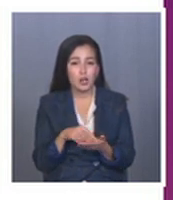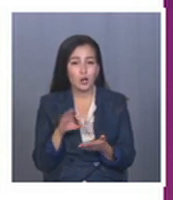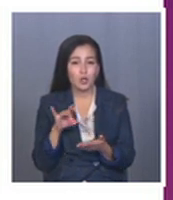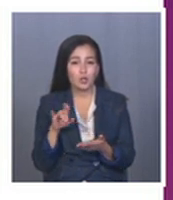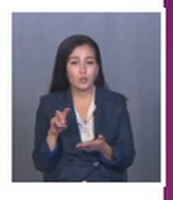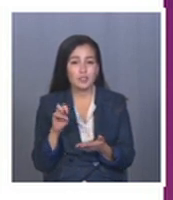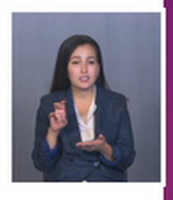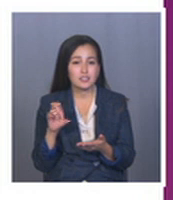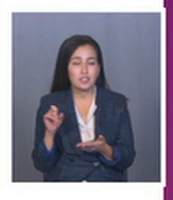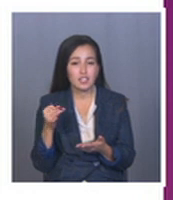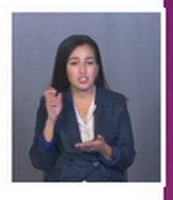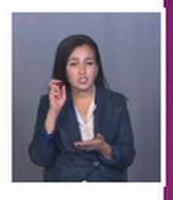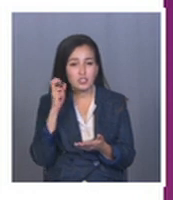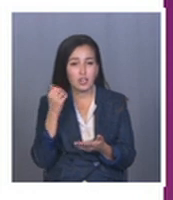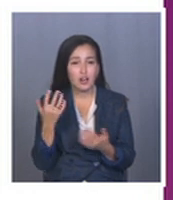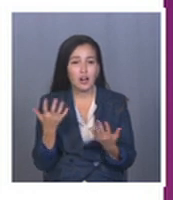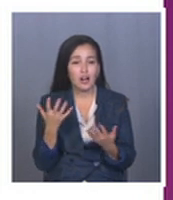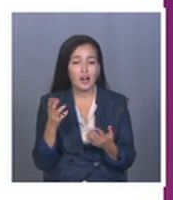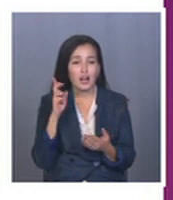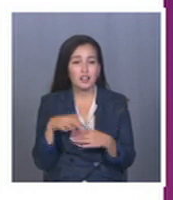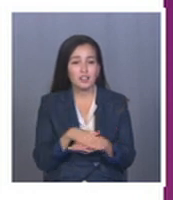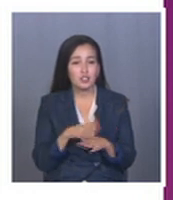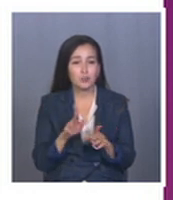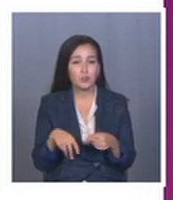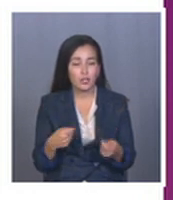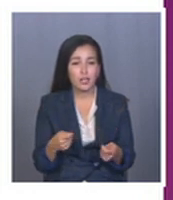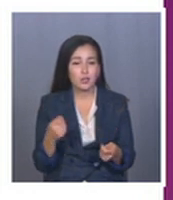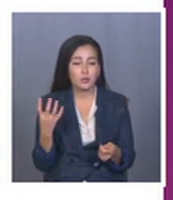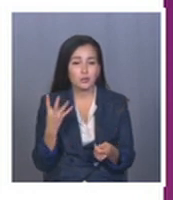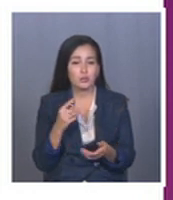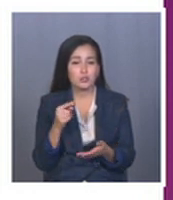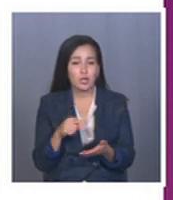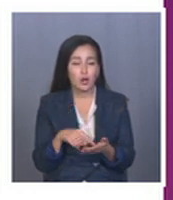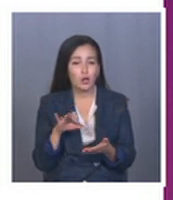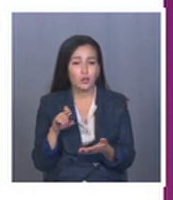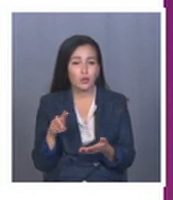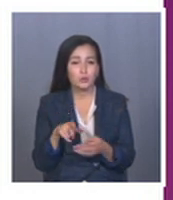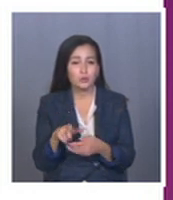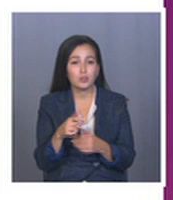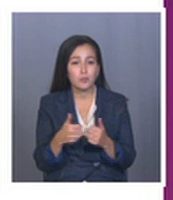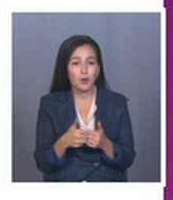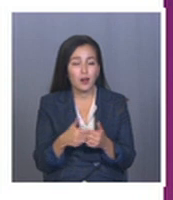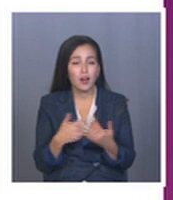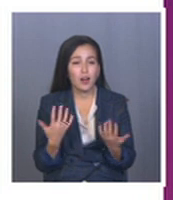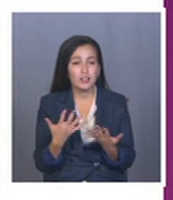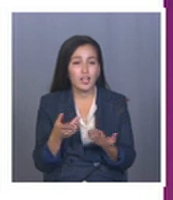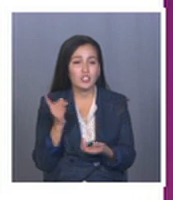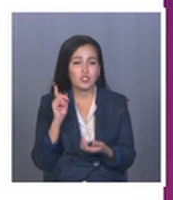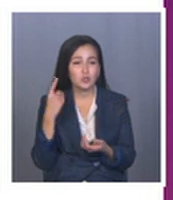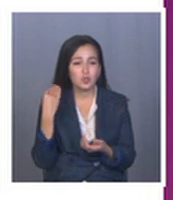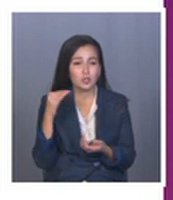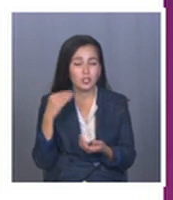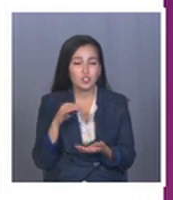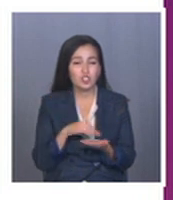Енисей ескерткіші қай халықтың мұрасы? Төртінші сұрақ, Орхон өзені бойынан қандай ежелгі түркі